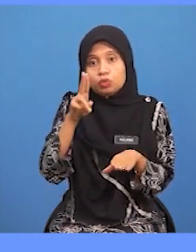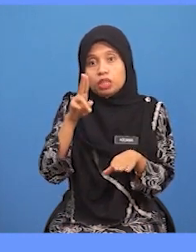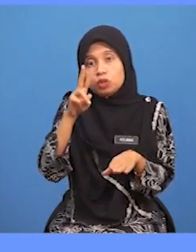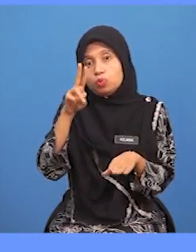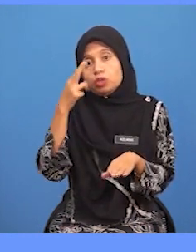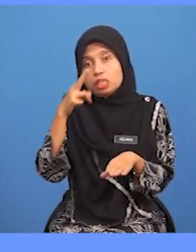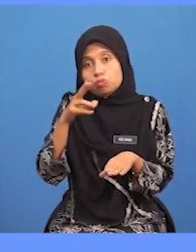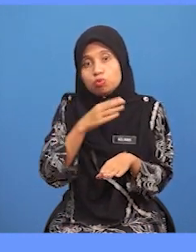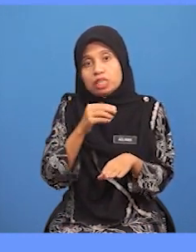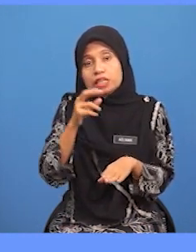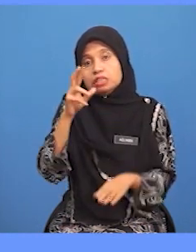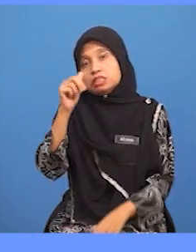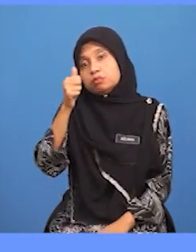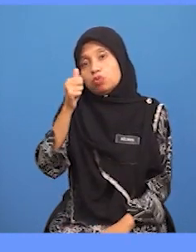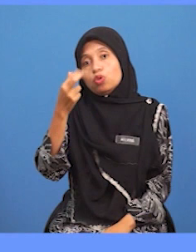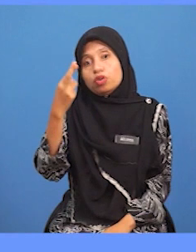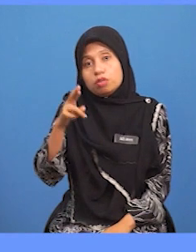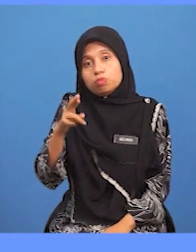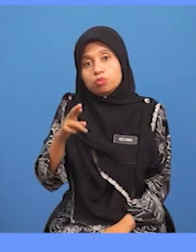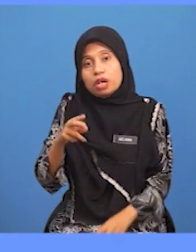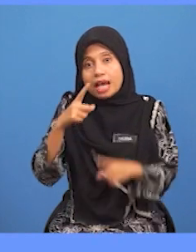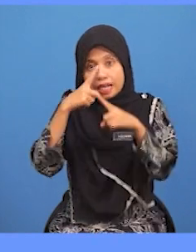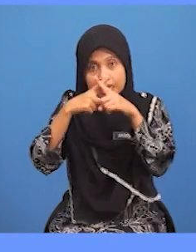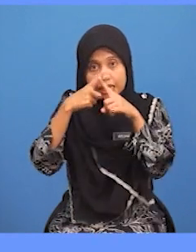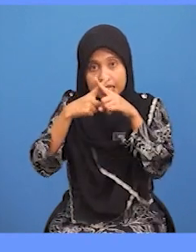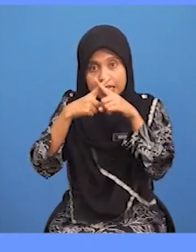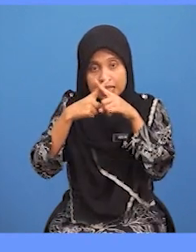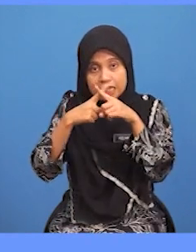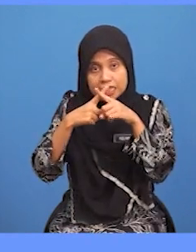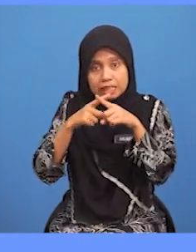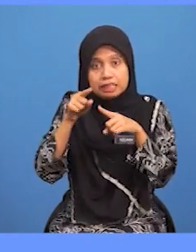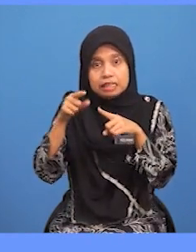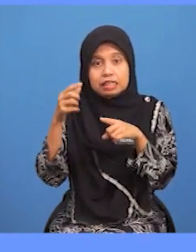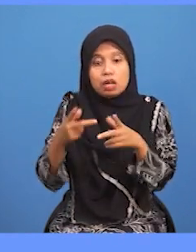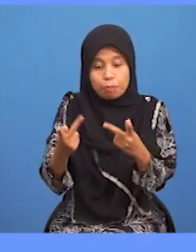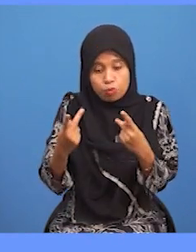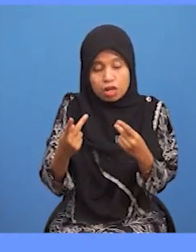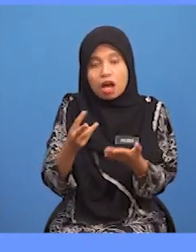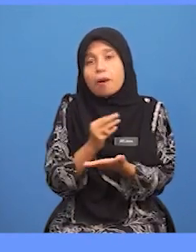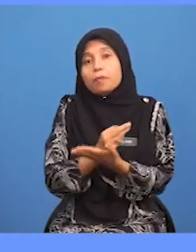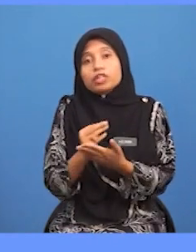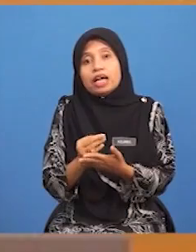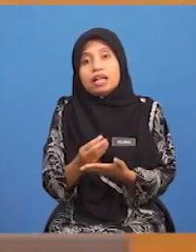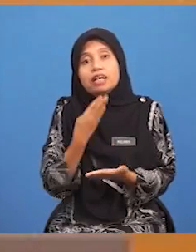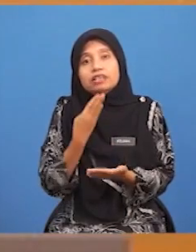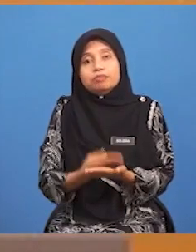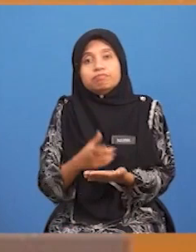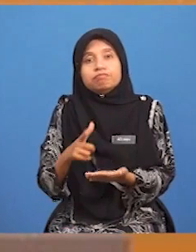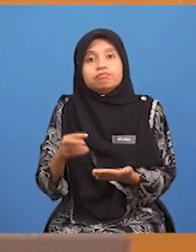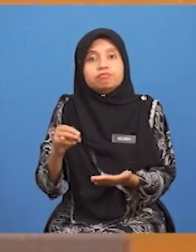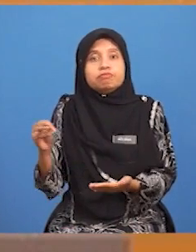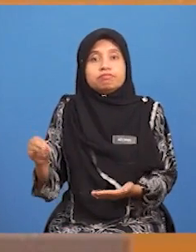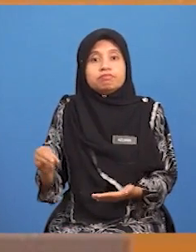dan RM10,000. Titik persilangan inilah adalah titik pulang modal.